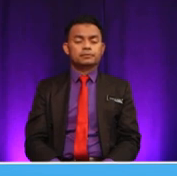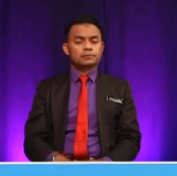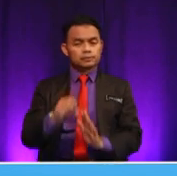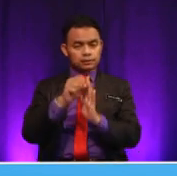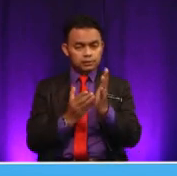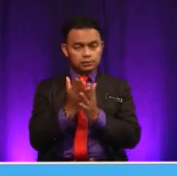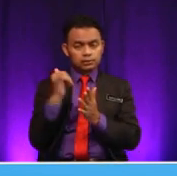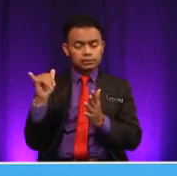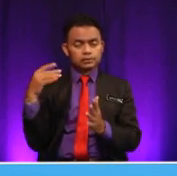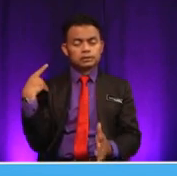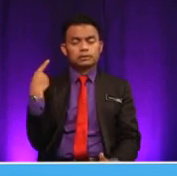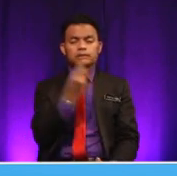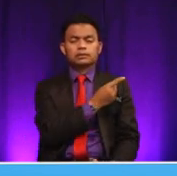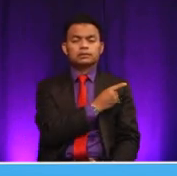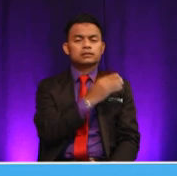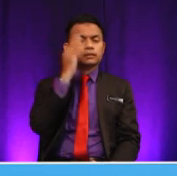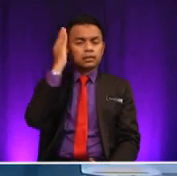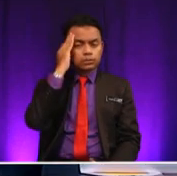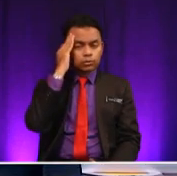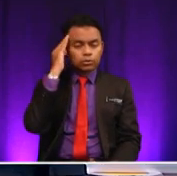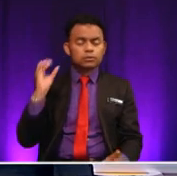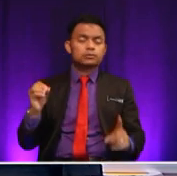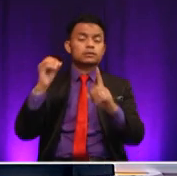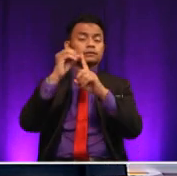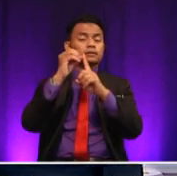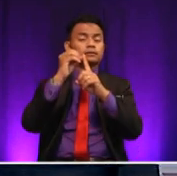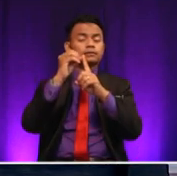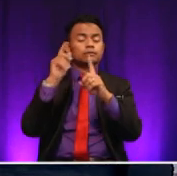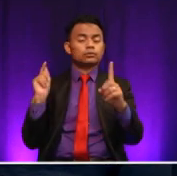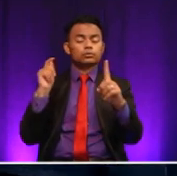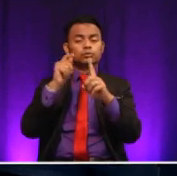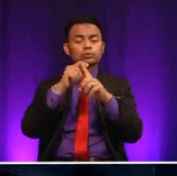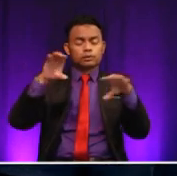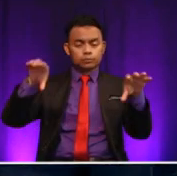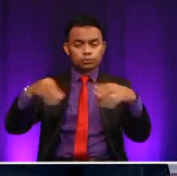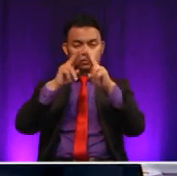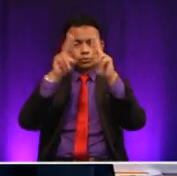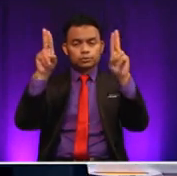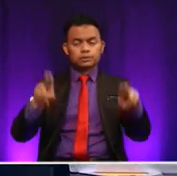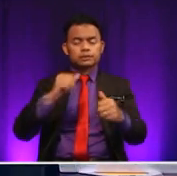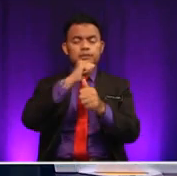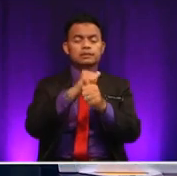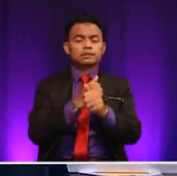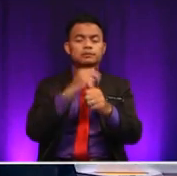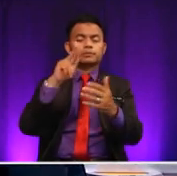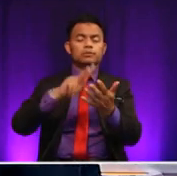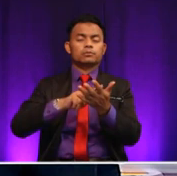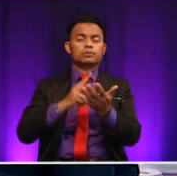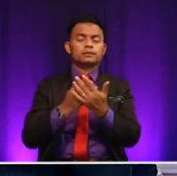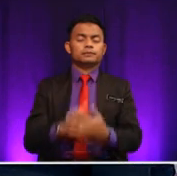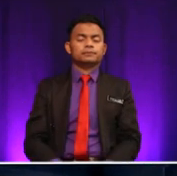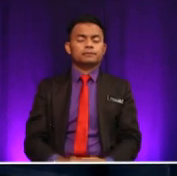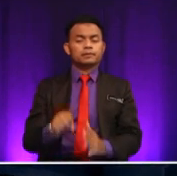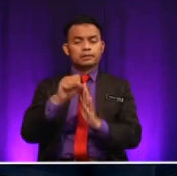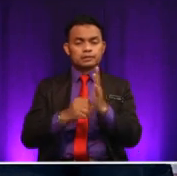tujuan untuk melaksanakan ujian setiap komponen nih Oke jadi seterusnya peralatan dan